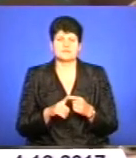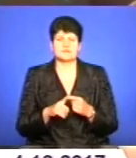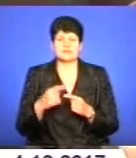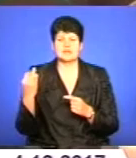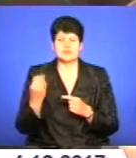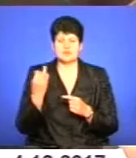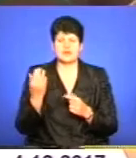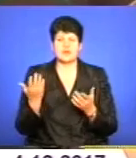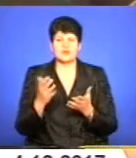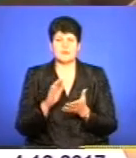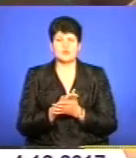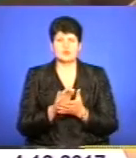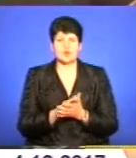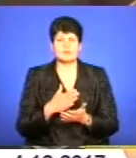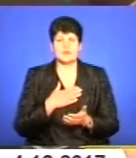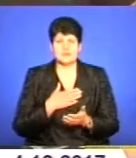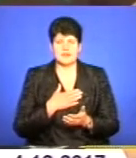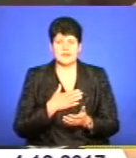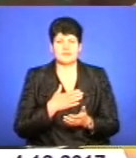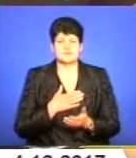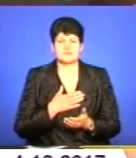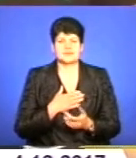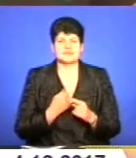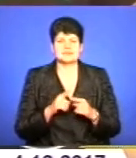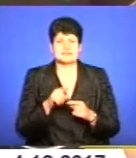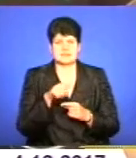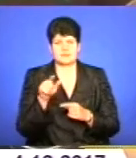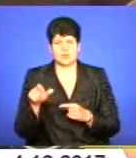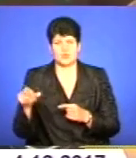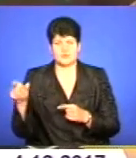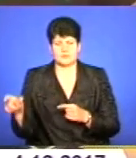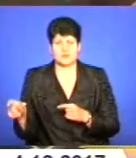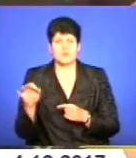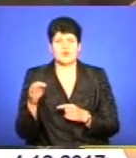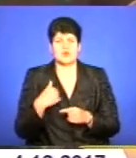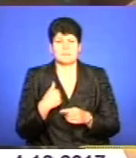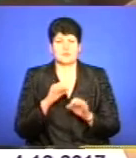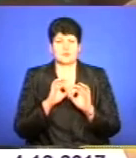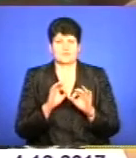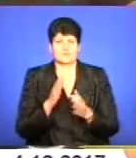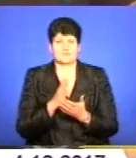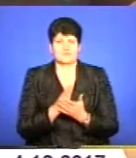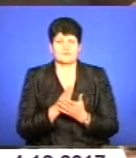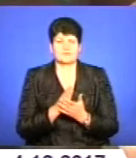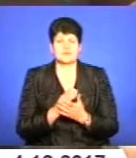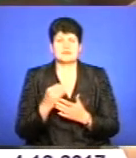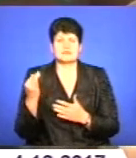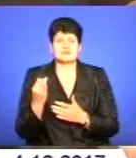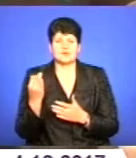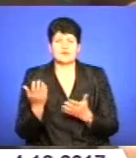історія, яка познайомила мене з цими людьми, з людьми, про яких ми розповідаємо. І історія,